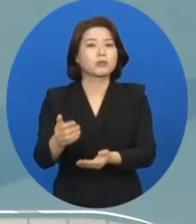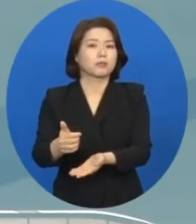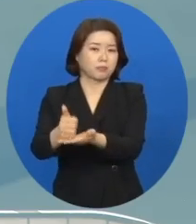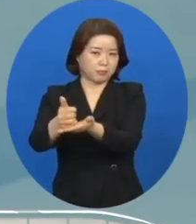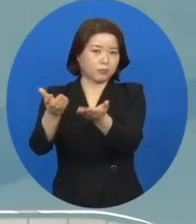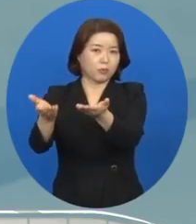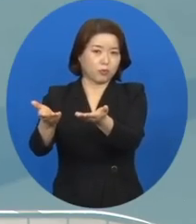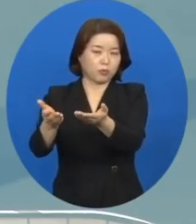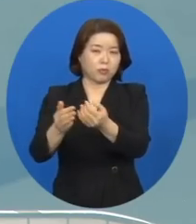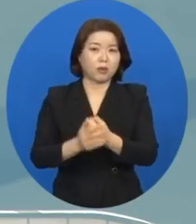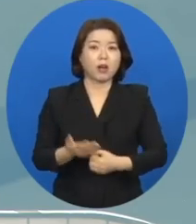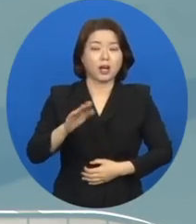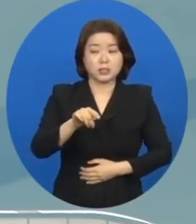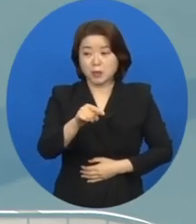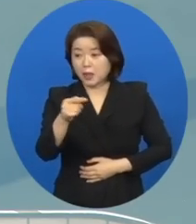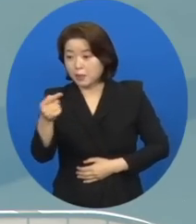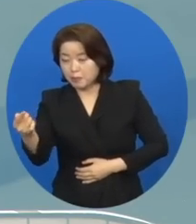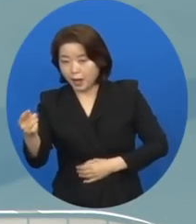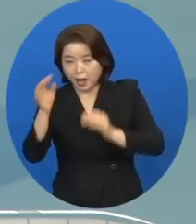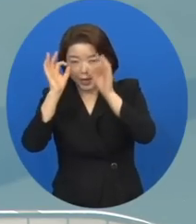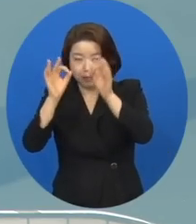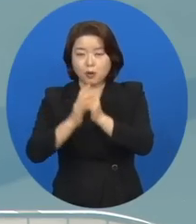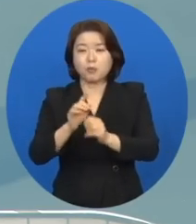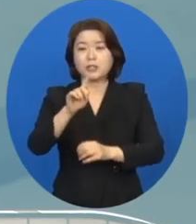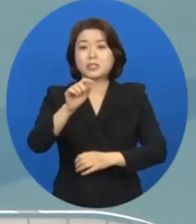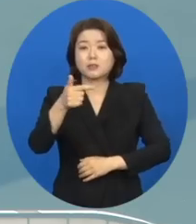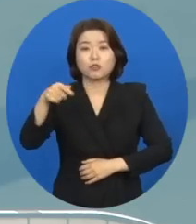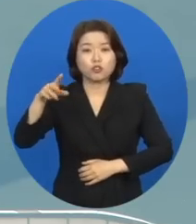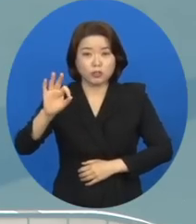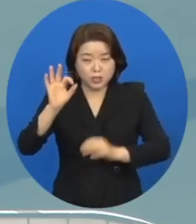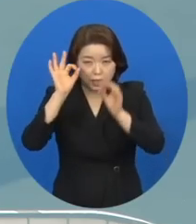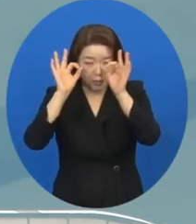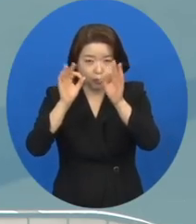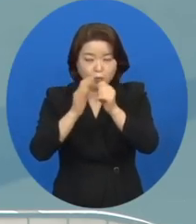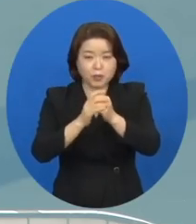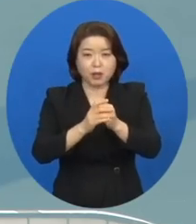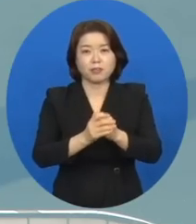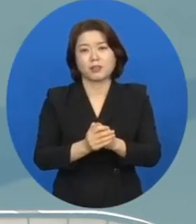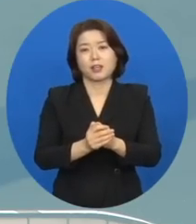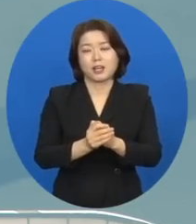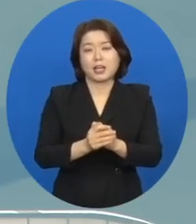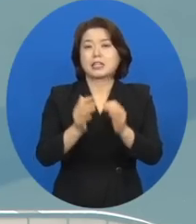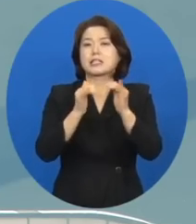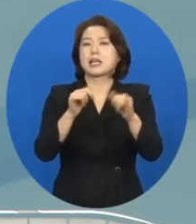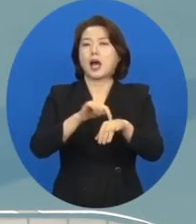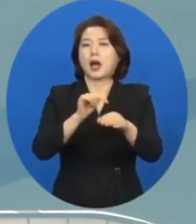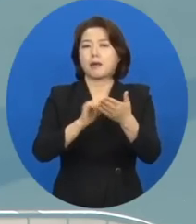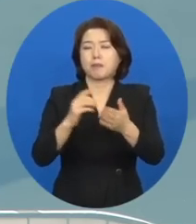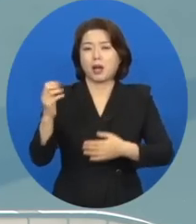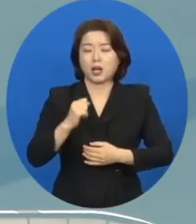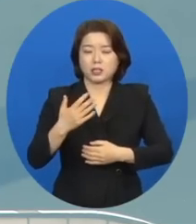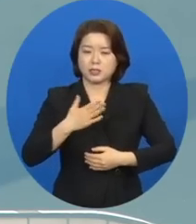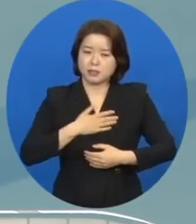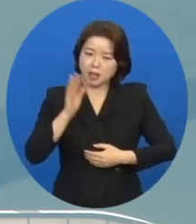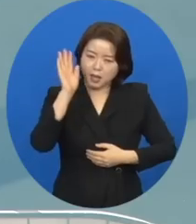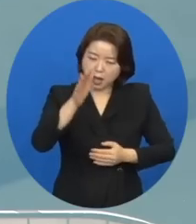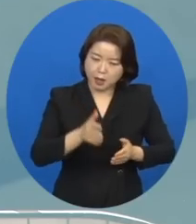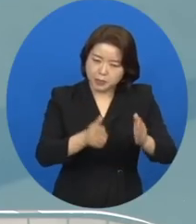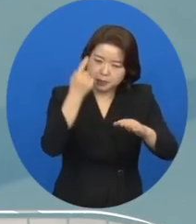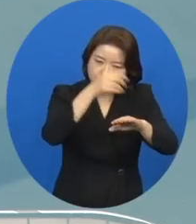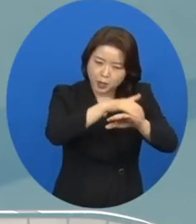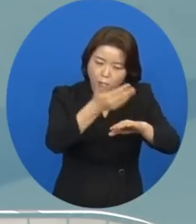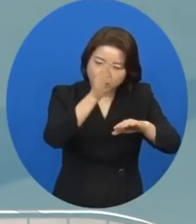그러나 그 다음 장, 잠언 16장 9절에 보면 이런 말씀도 있어요. 사람이 마음으로 자기 앞길을 계획하지만